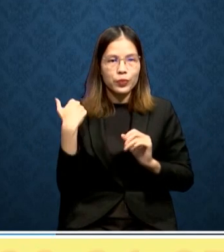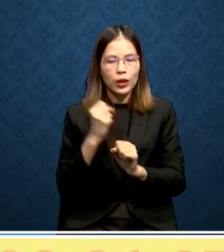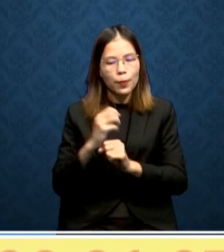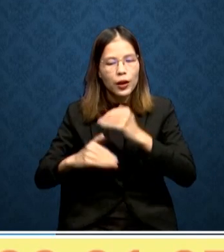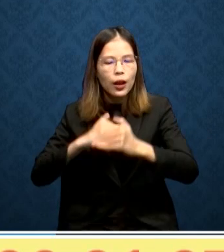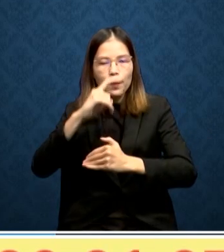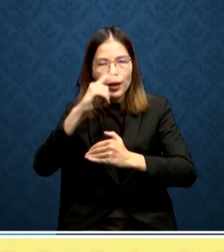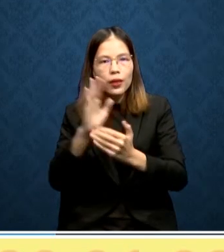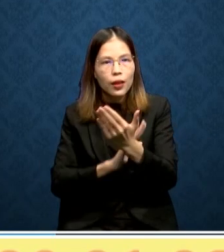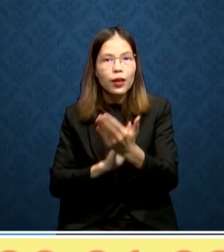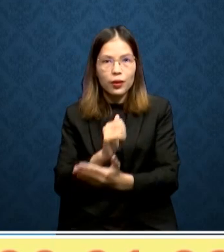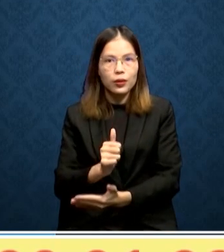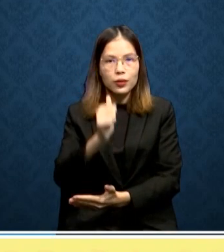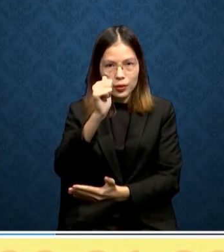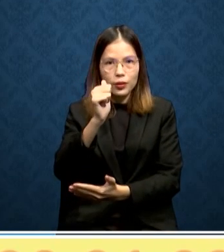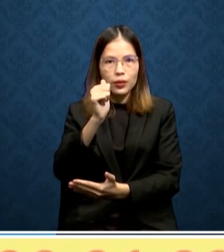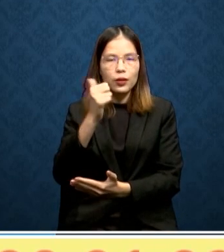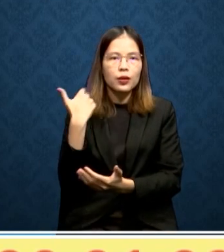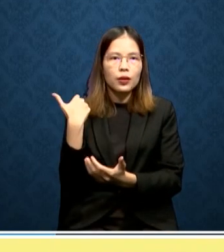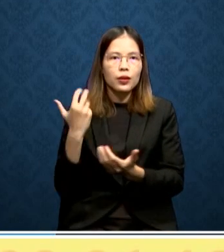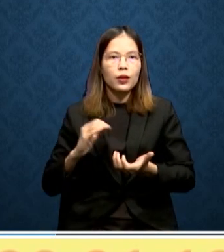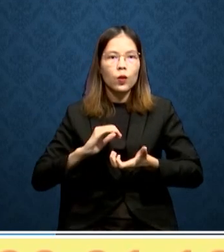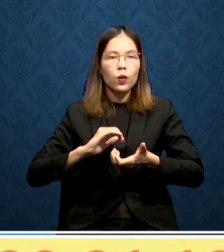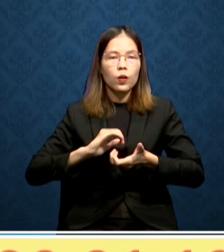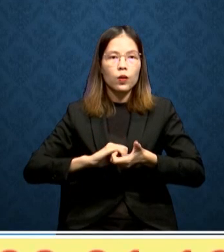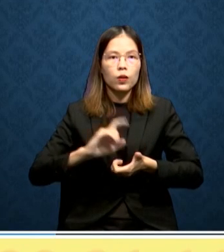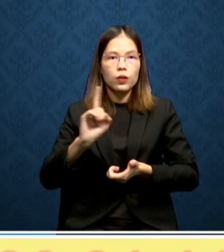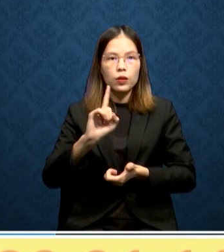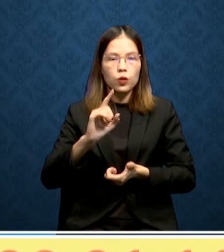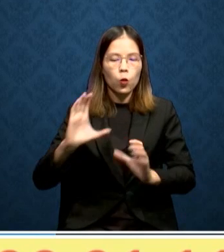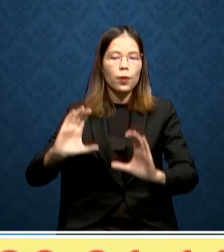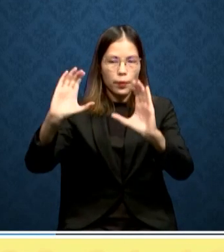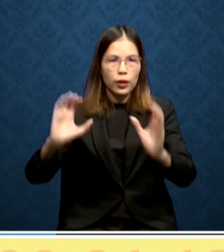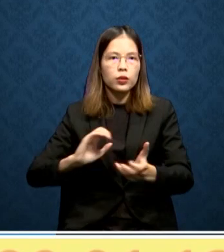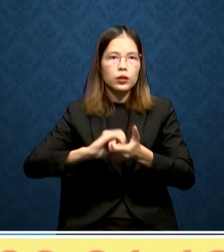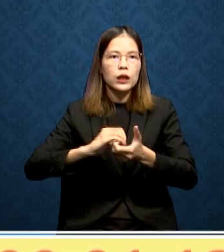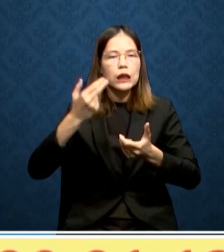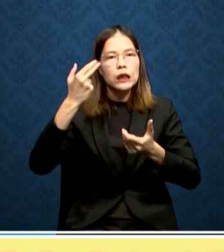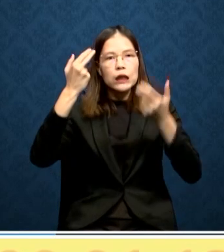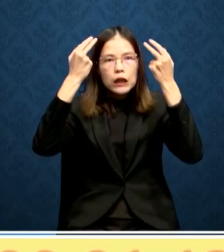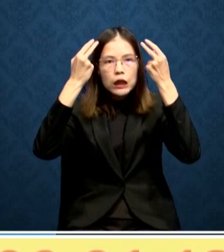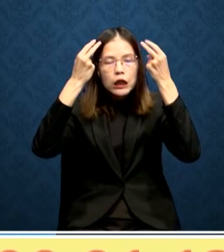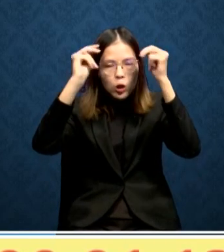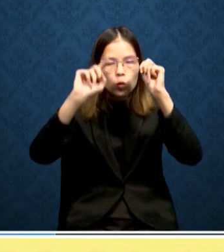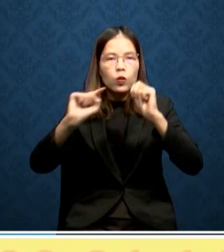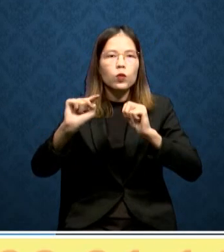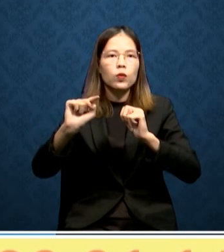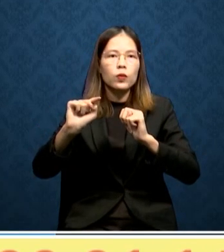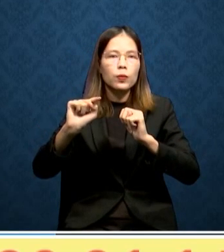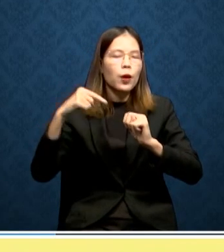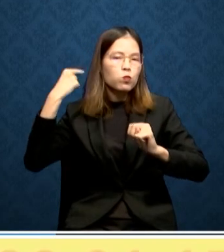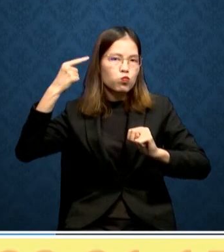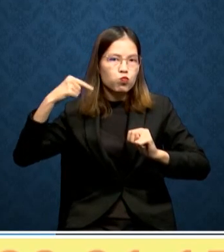างดีซึ่งสอดรับกับนโยบายของรัฐบาลชุดปัจจุบันที่นายกท่านรัฐมนตรีเป็นสุภาพส